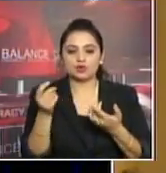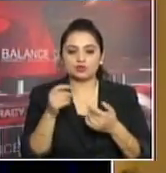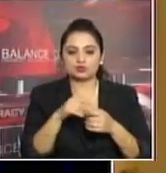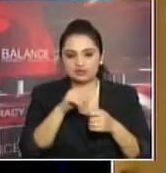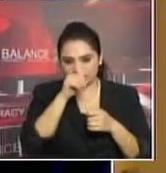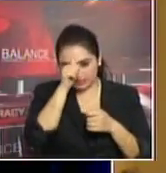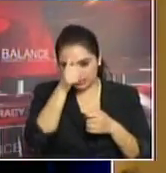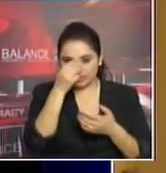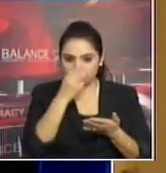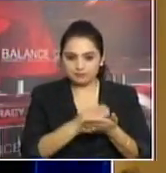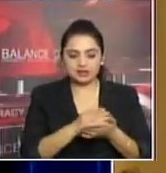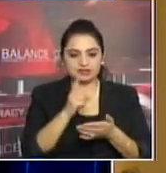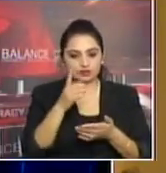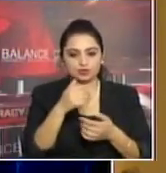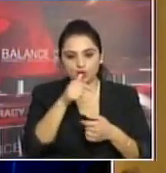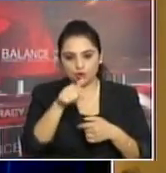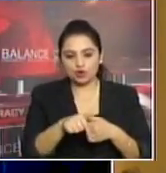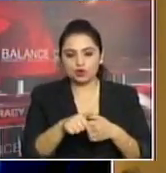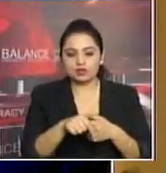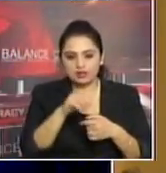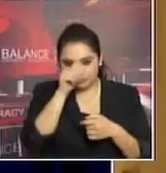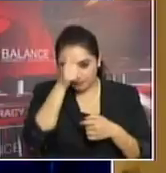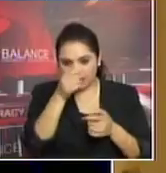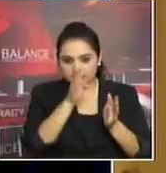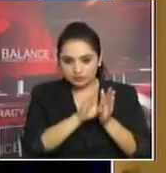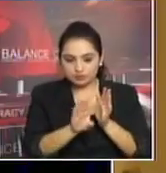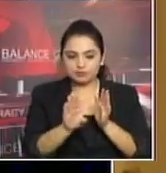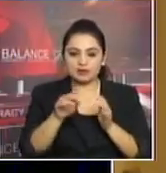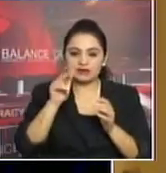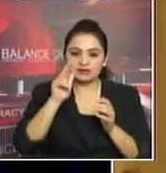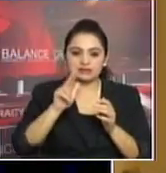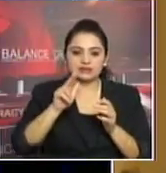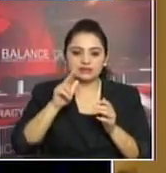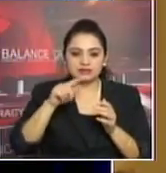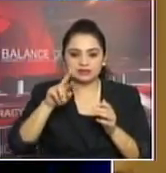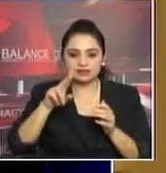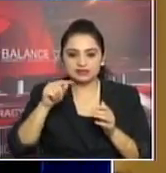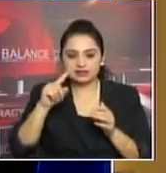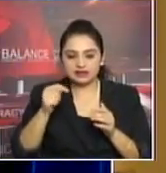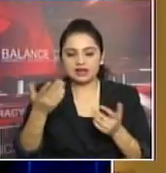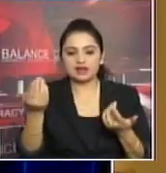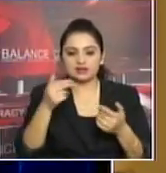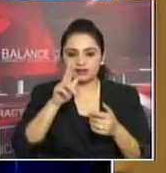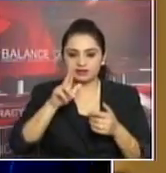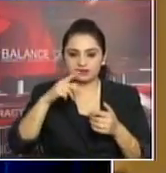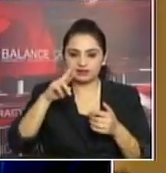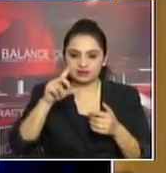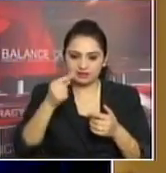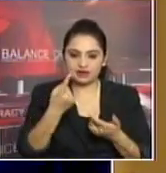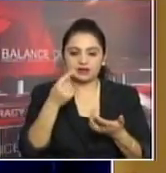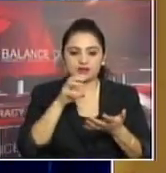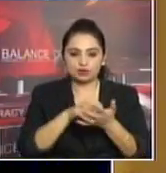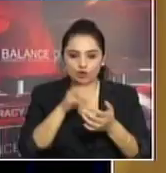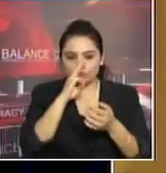मात्रै लगिएको छैन, अहिले हेर्नुहोस् भारत भएर इराक, इरानतिर, अर्जेन्टिनातिर पनि नेपाली युवतीहरूलाई अवैध